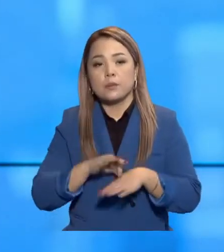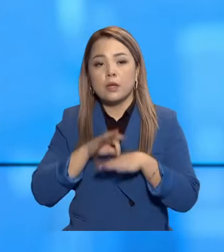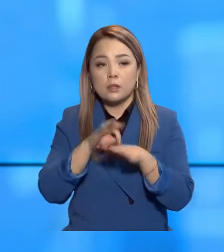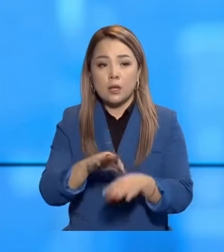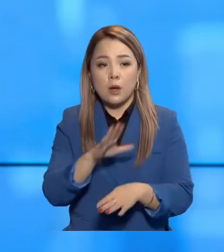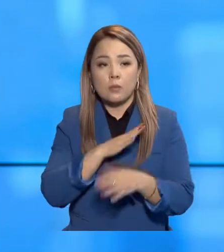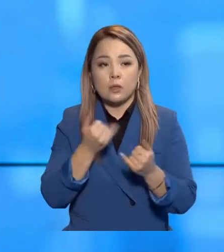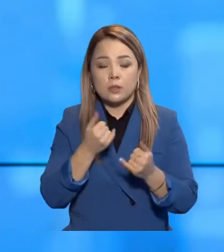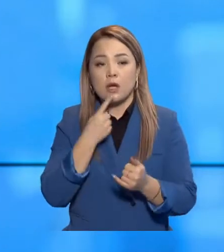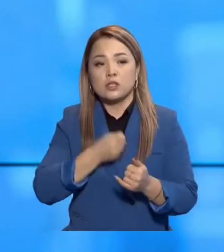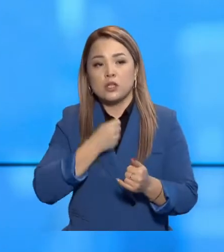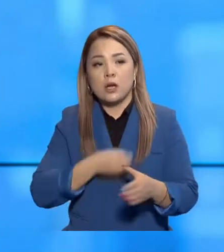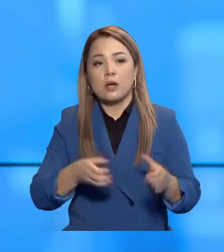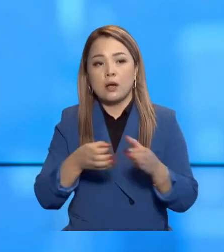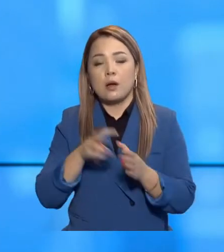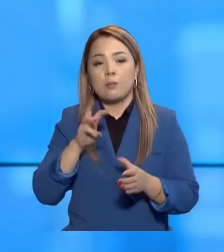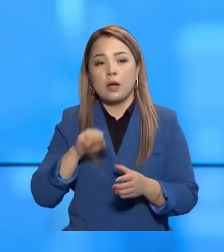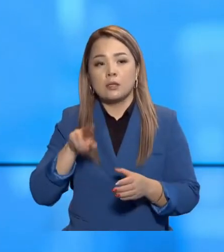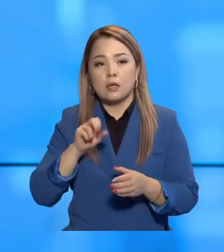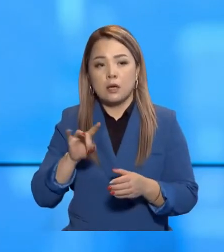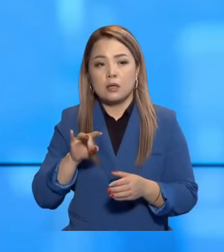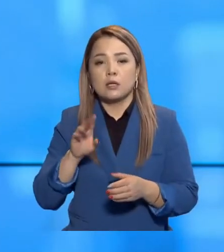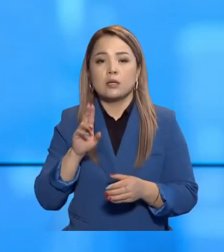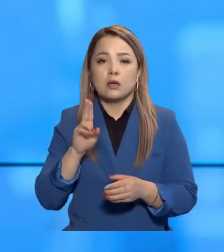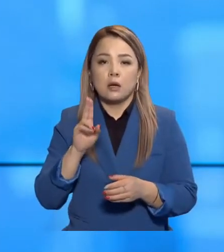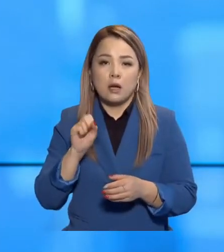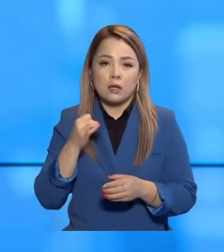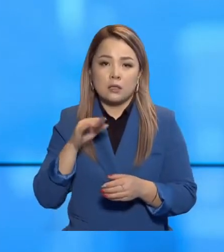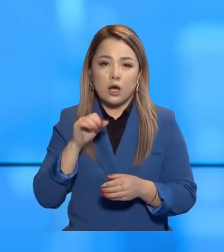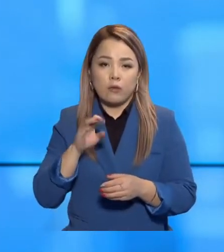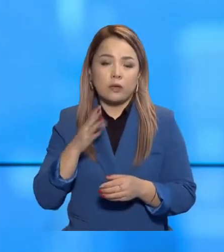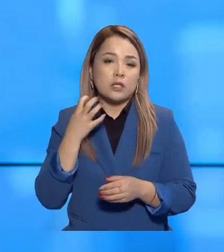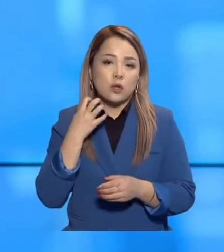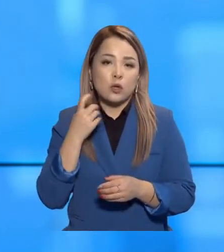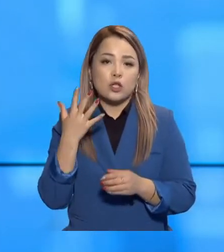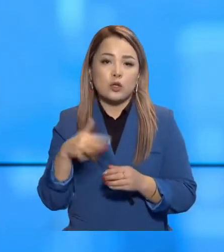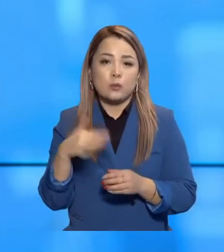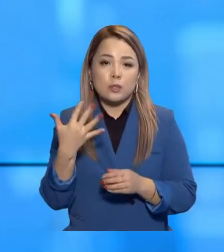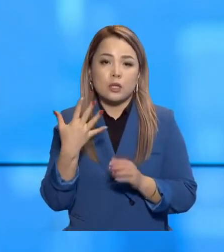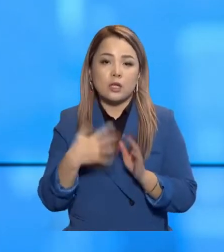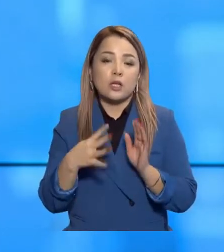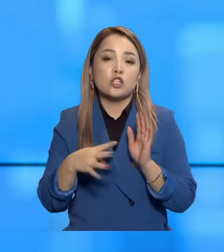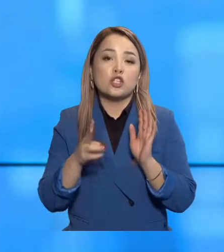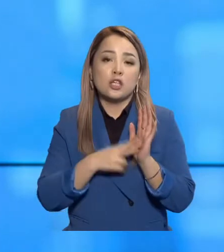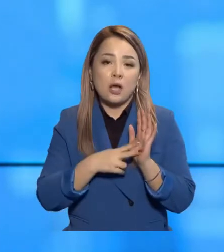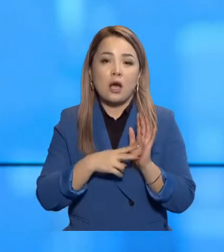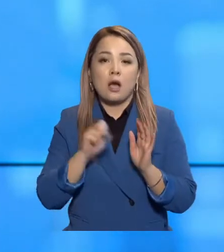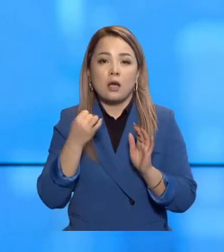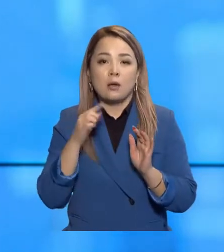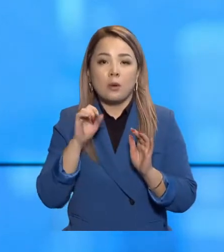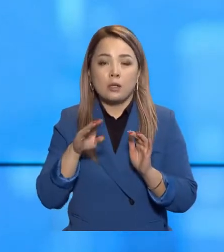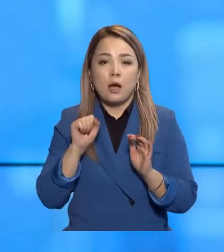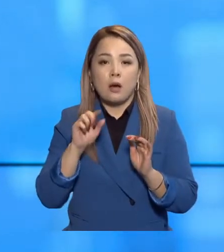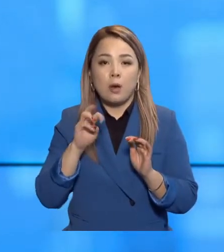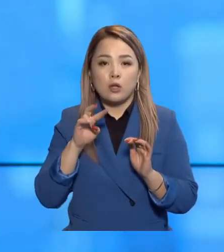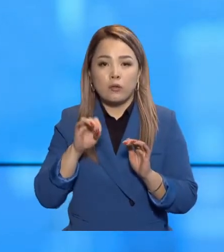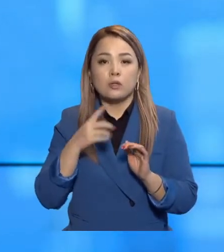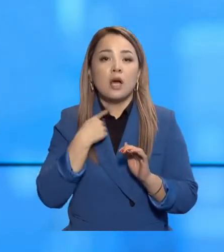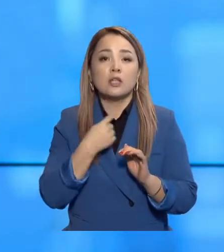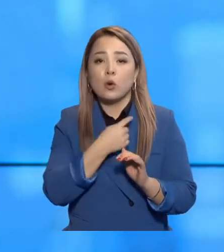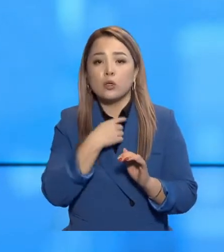салды. Қатардағы жауынгер Мадияр Қайсаров Қызылордадағы 55-47 әскери бөлімінде, ал Айбат Аманов